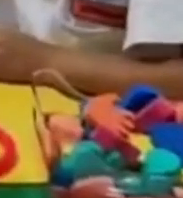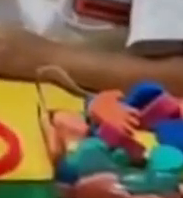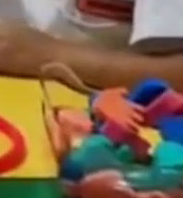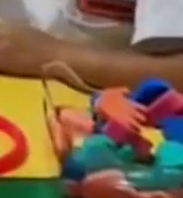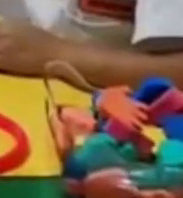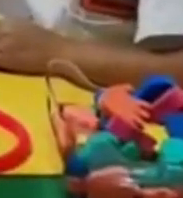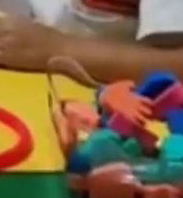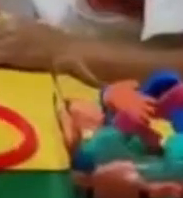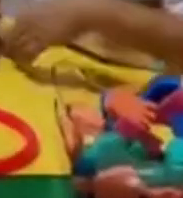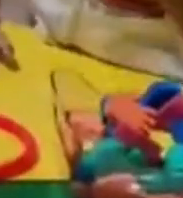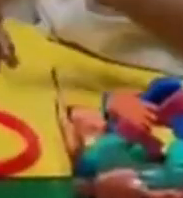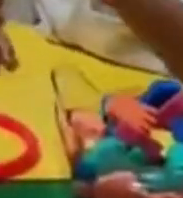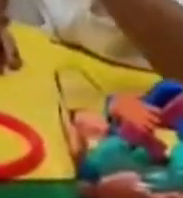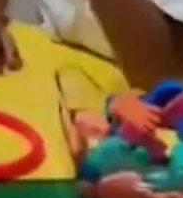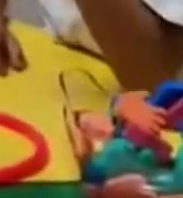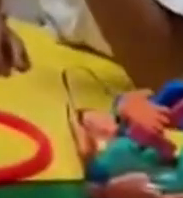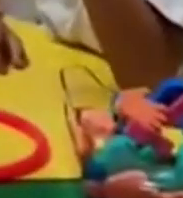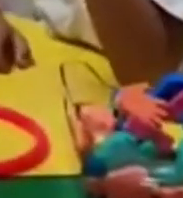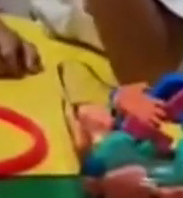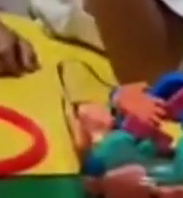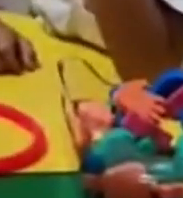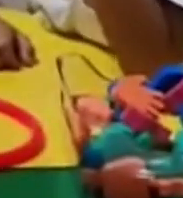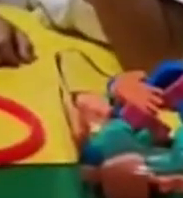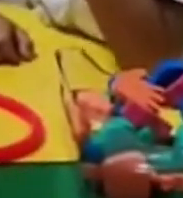Kawan, jom kita belajar. Jom.